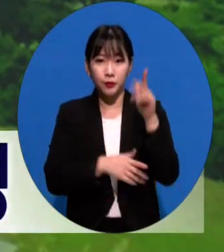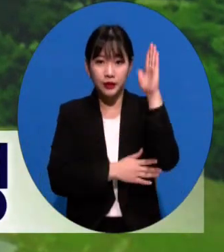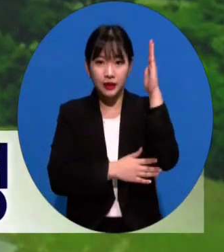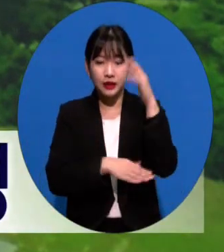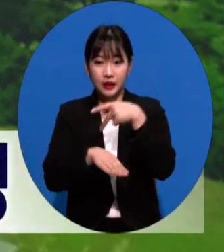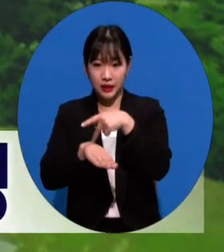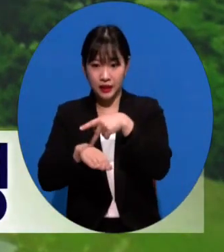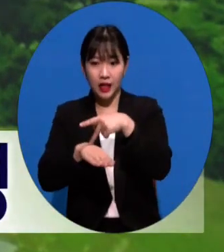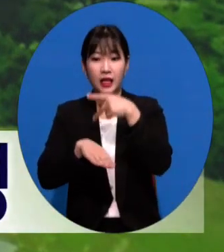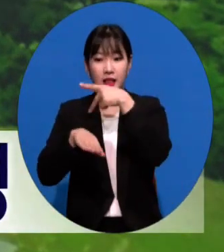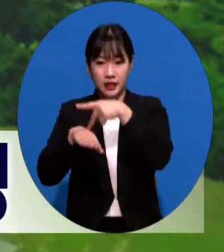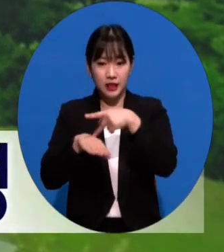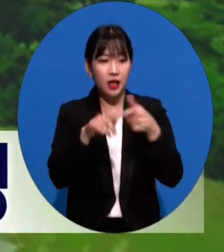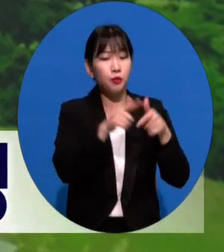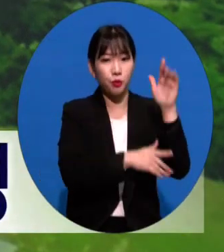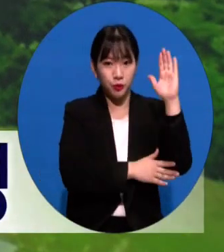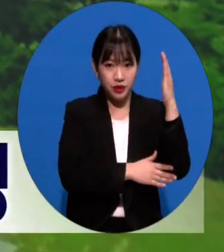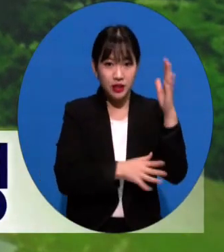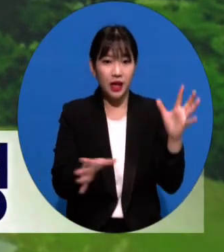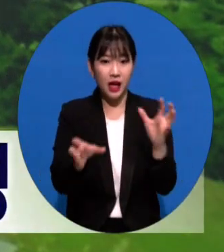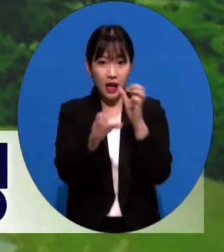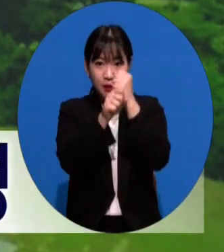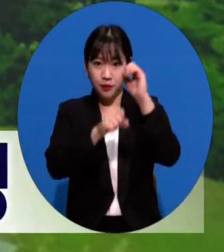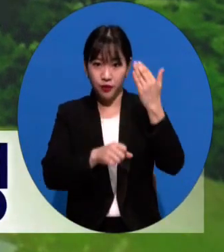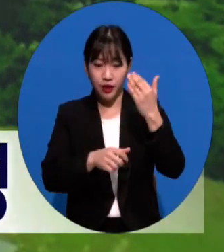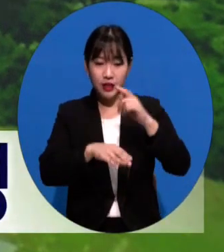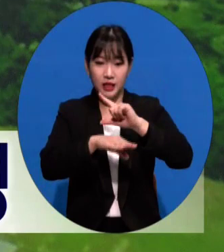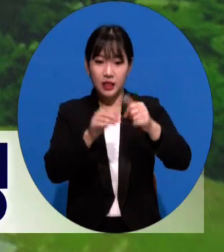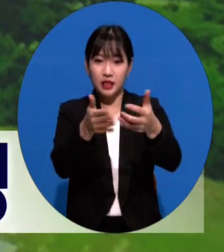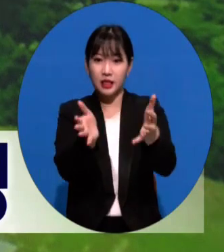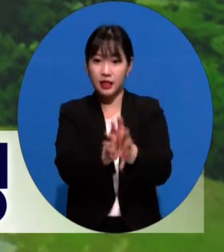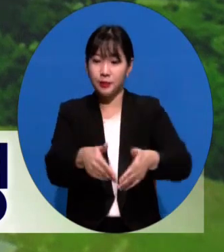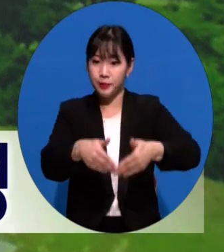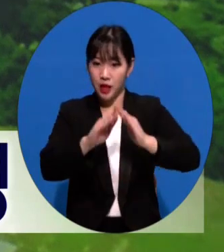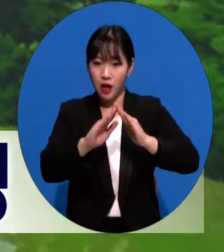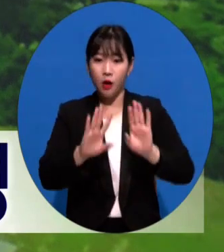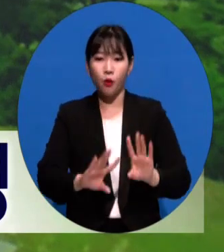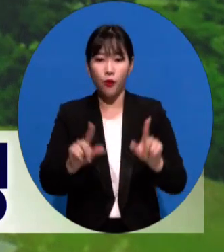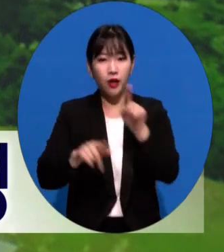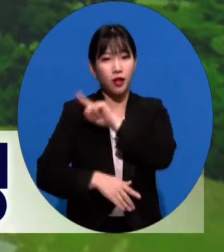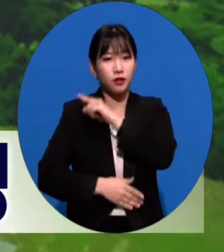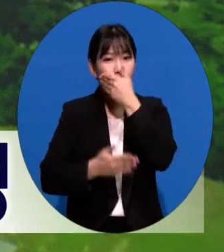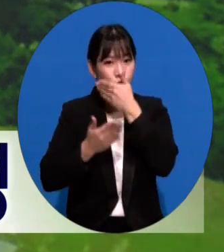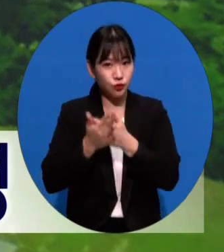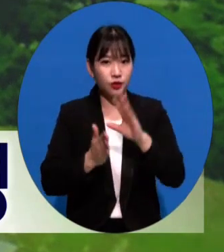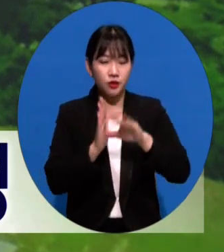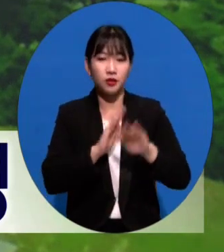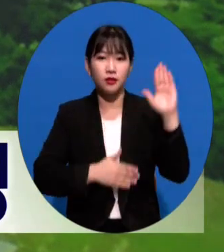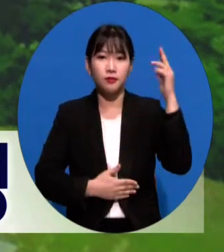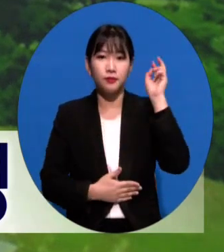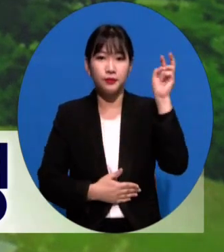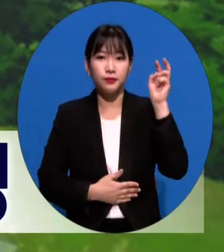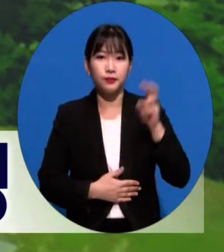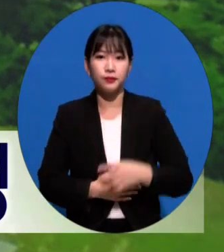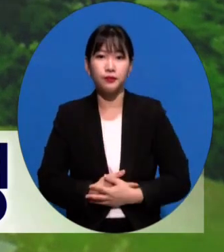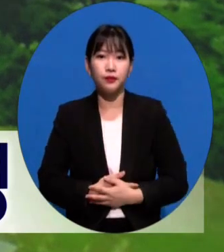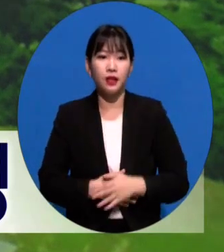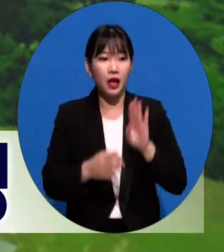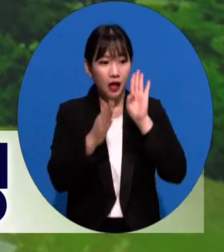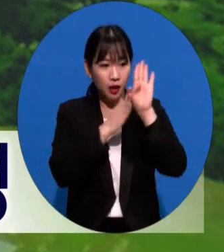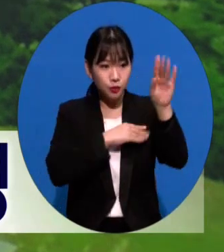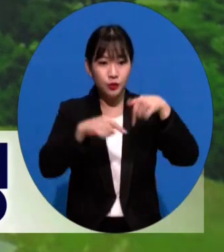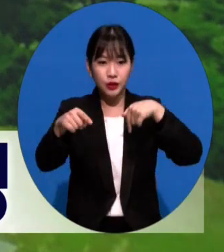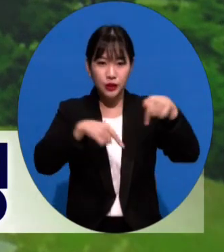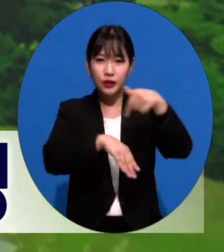목포시와 신안군, 신안군과 목포시가 통합된 자치단체 출범은 올해가 중요한 국면이 될 것으로 보입니다. 향후